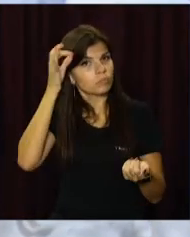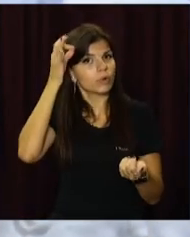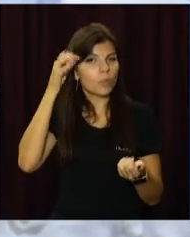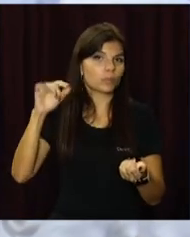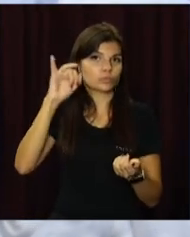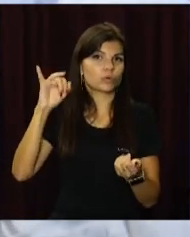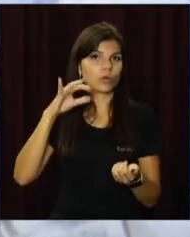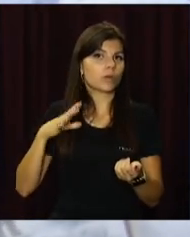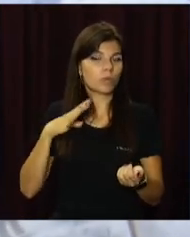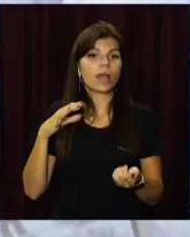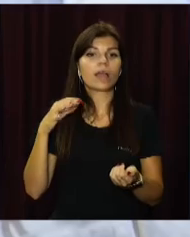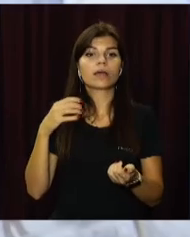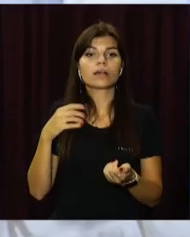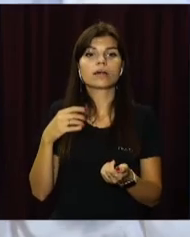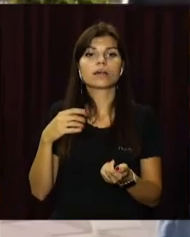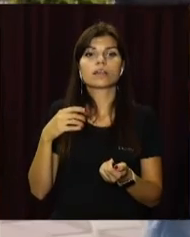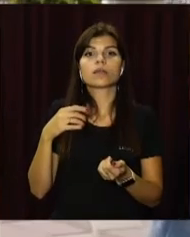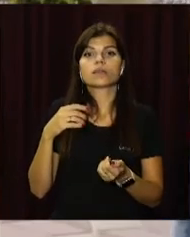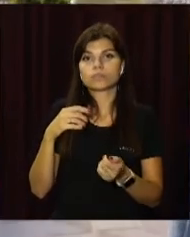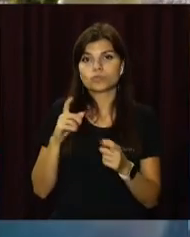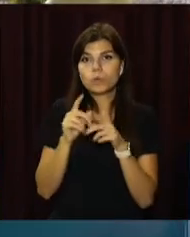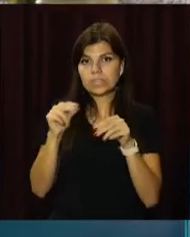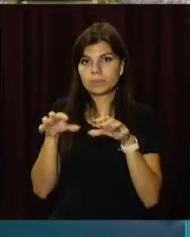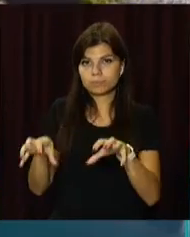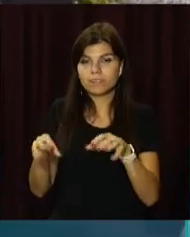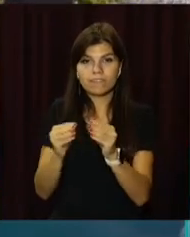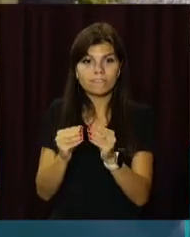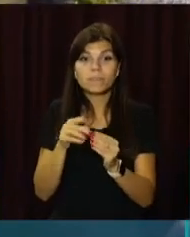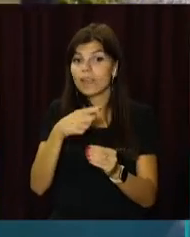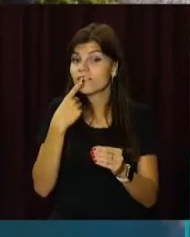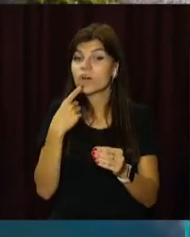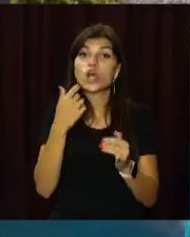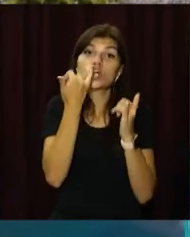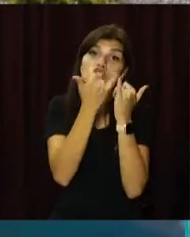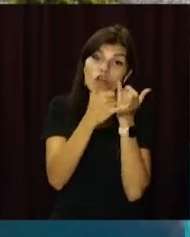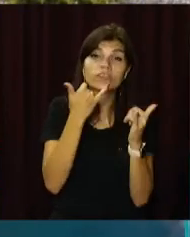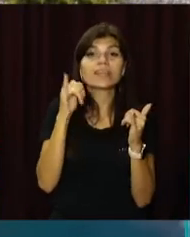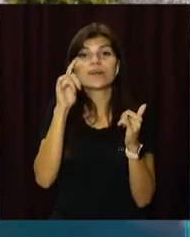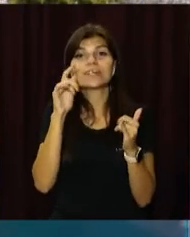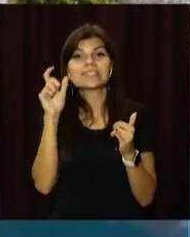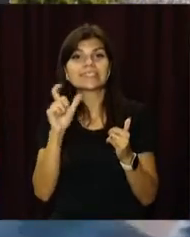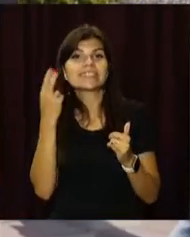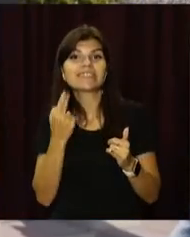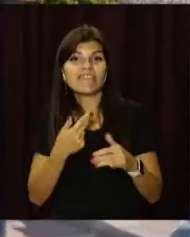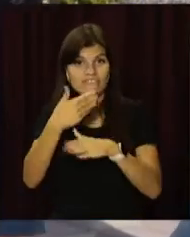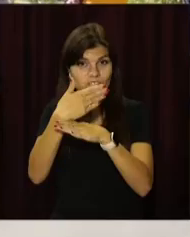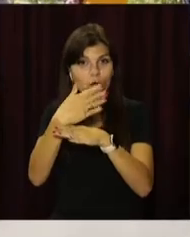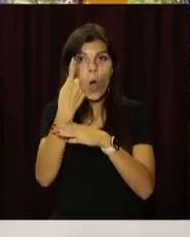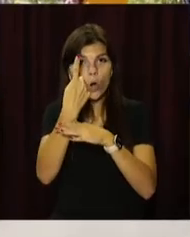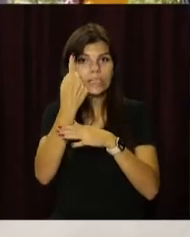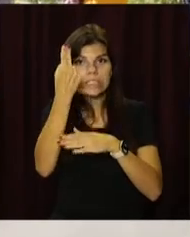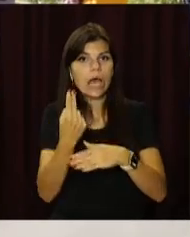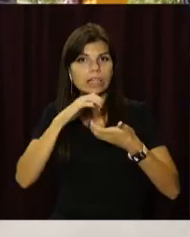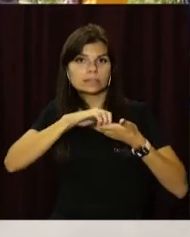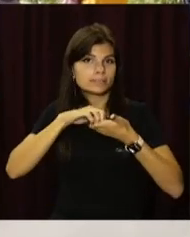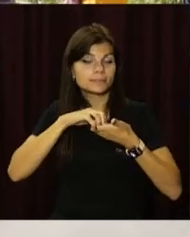забрати назад наші землі. Як нероздільні синій і жовтий кольори, так і кожен зі Слобожанської громади – єдине ціле.